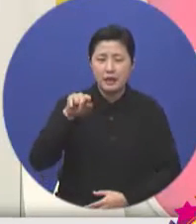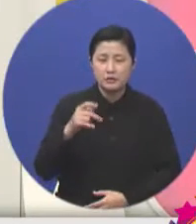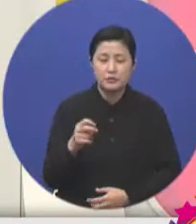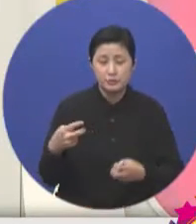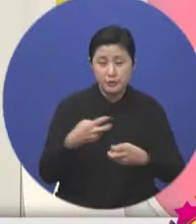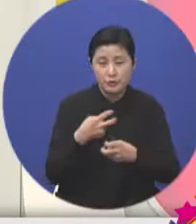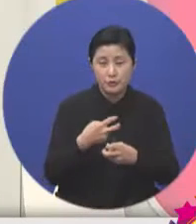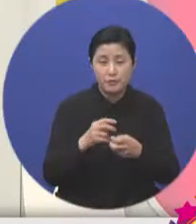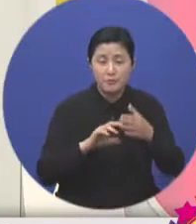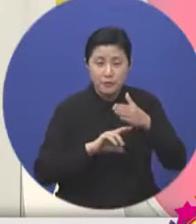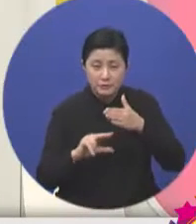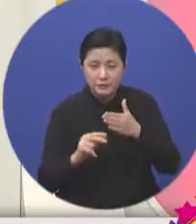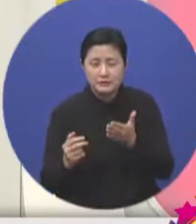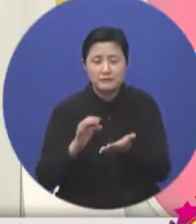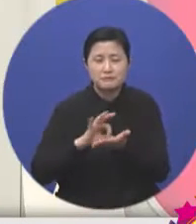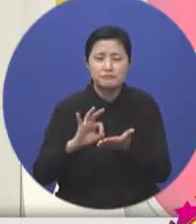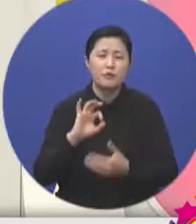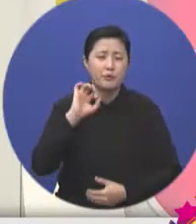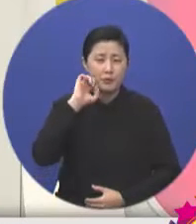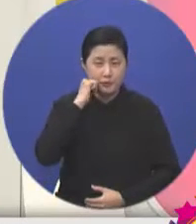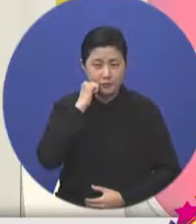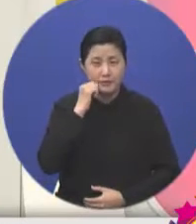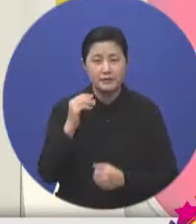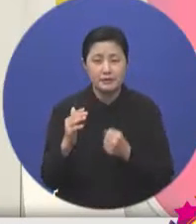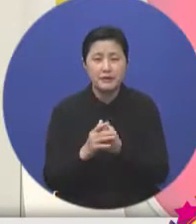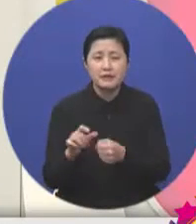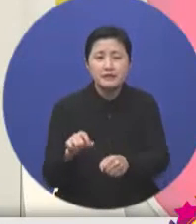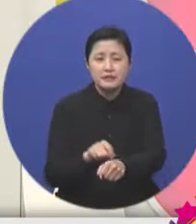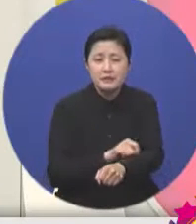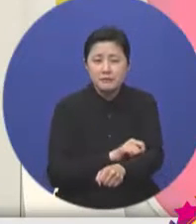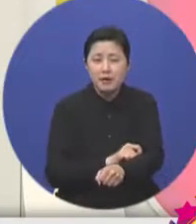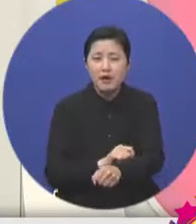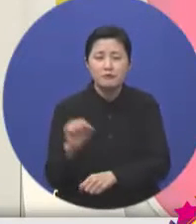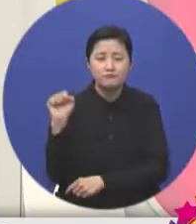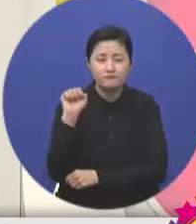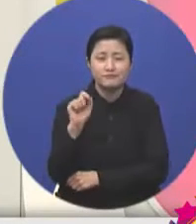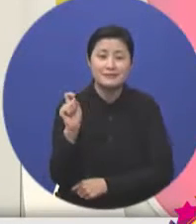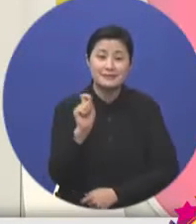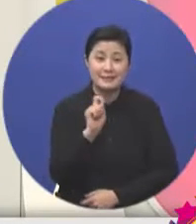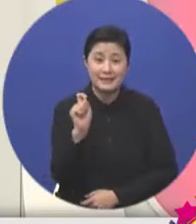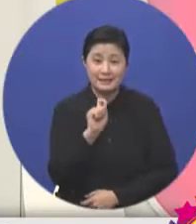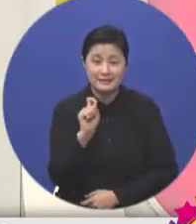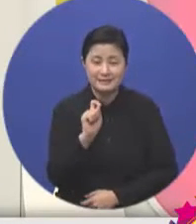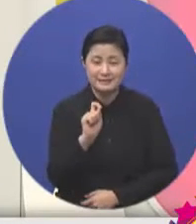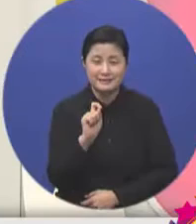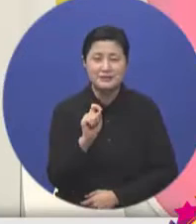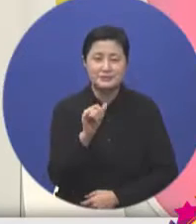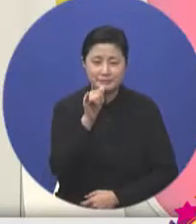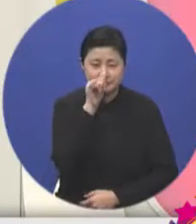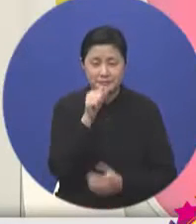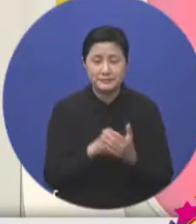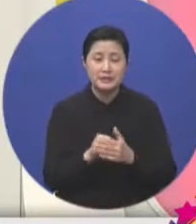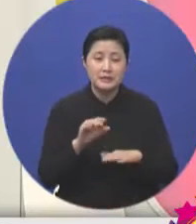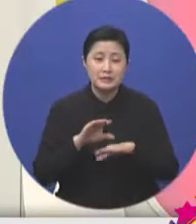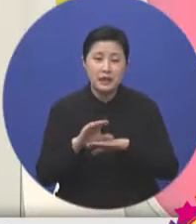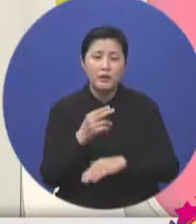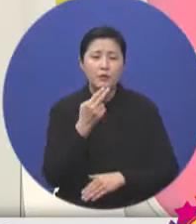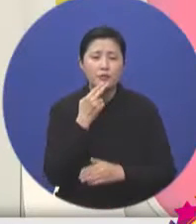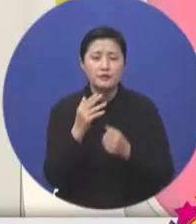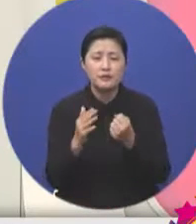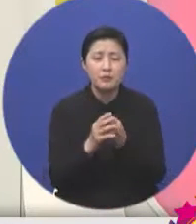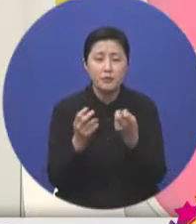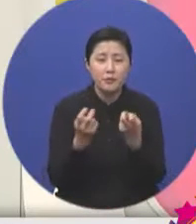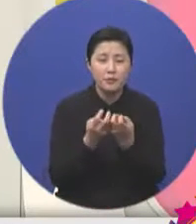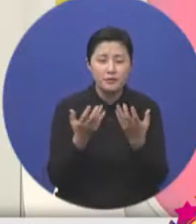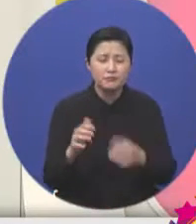이용하기가 힘들잖아요. 네. 그래서 이분들을 위한 특별 네. 택시가 있다고 합니다. 차가 별로 없다 보니까요. 네네.